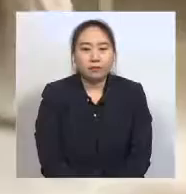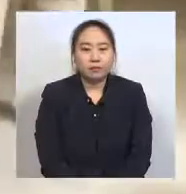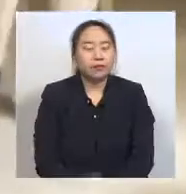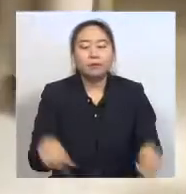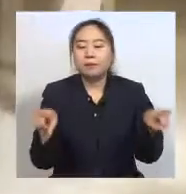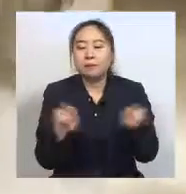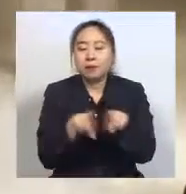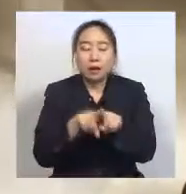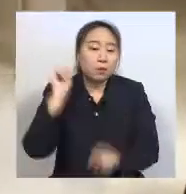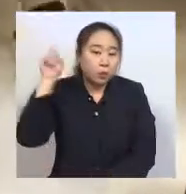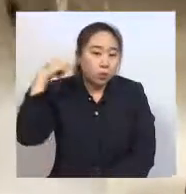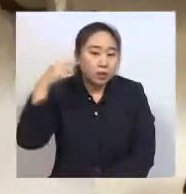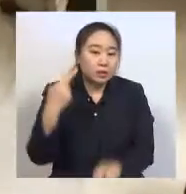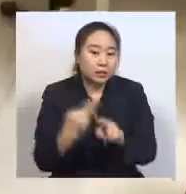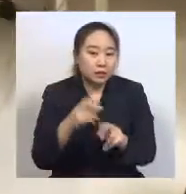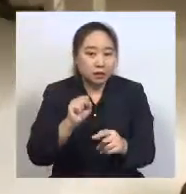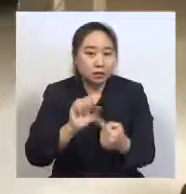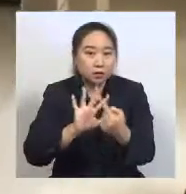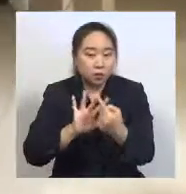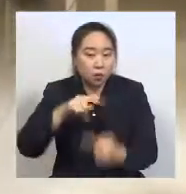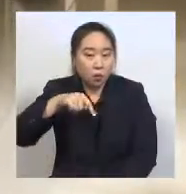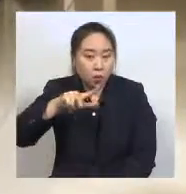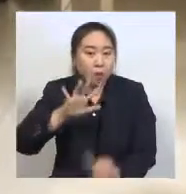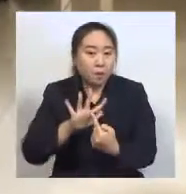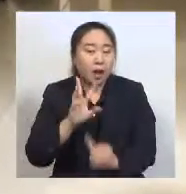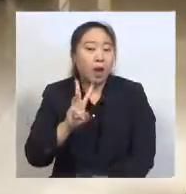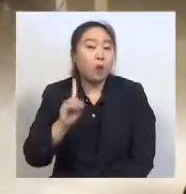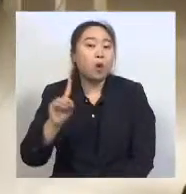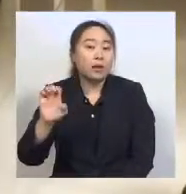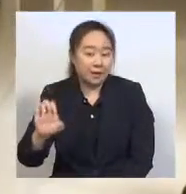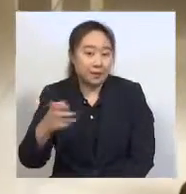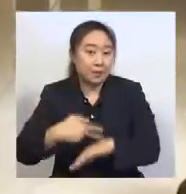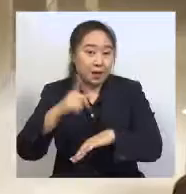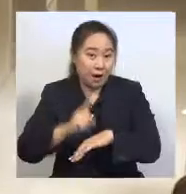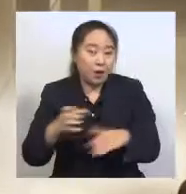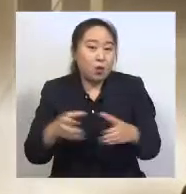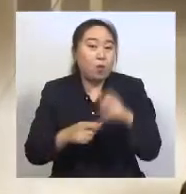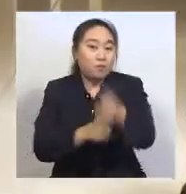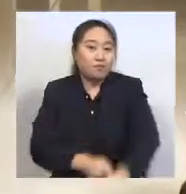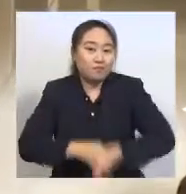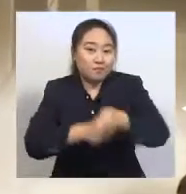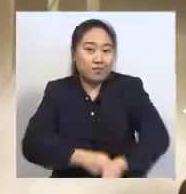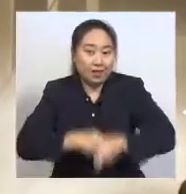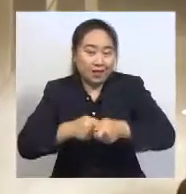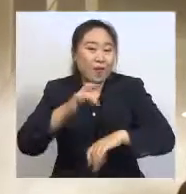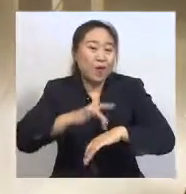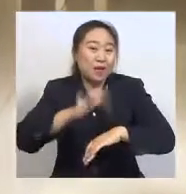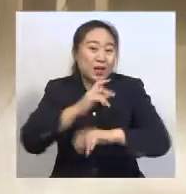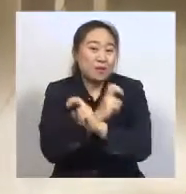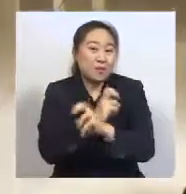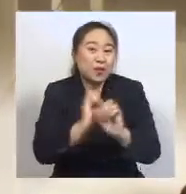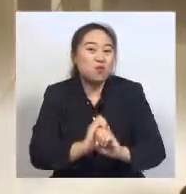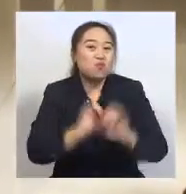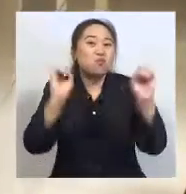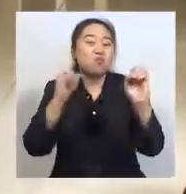เช่นเดียวกับนางสาวสุภาวดีทับทิมซึ่งเป็นประธานกลุ่มเกษตรอินทรีย์สังกัดนิคมชะอำจังหวัดเพชรบุรีนะคะ